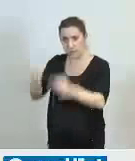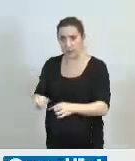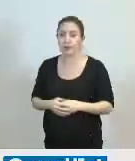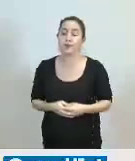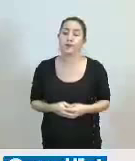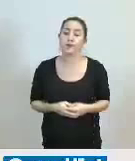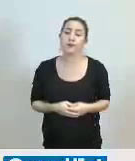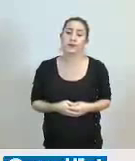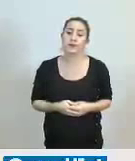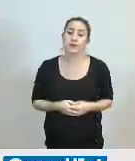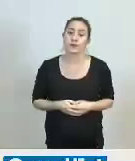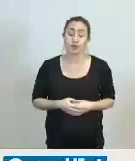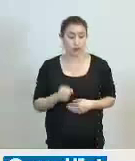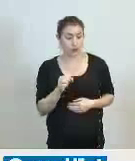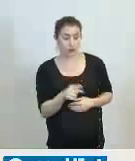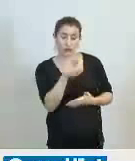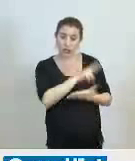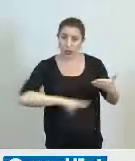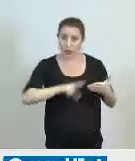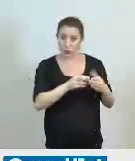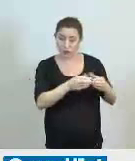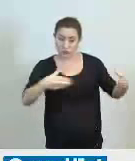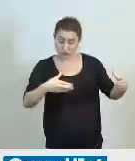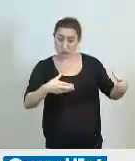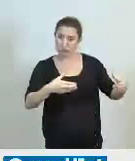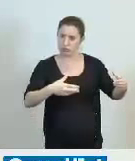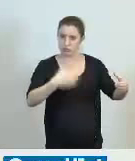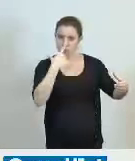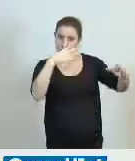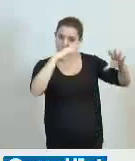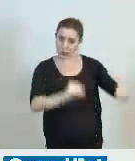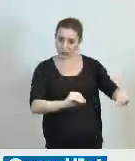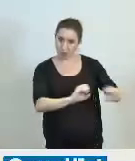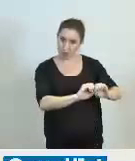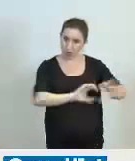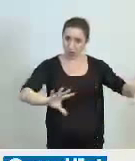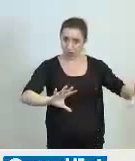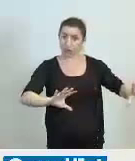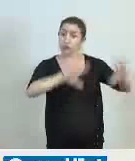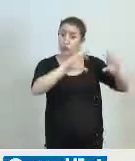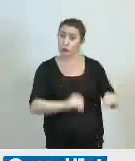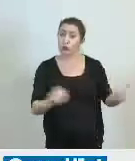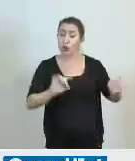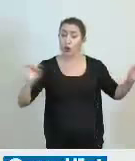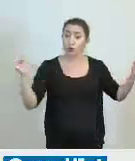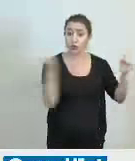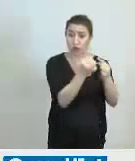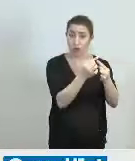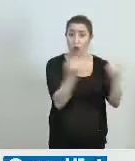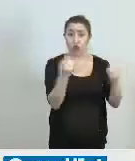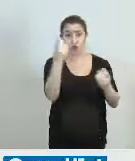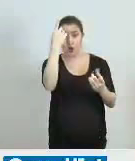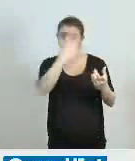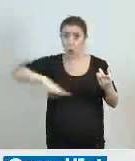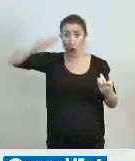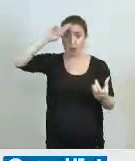région, elle fait sens par son positionnement. Son positionnement géographique, c'est l'arc européen. Nous